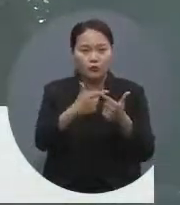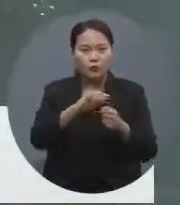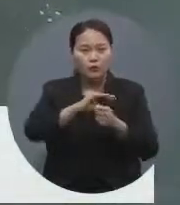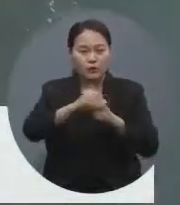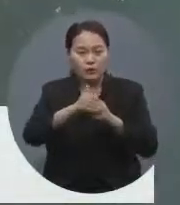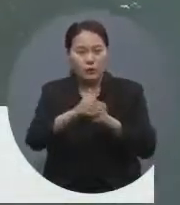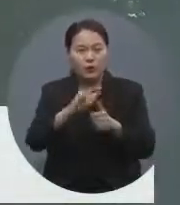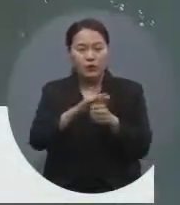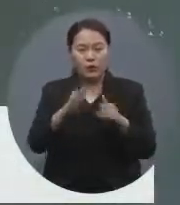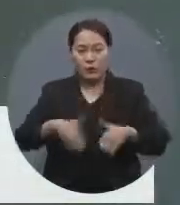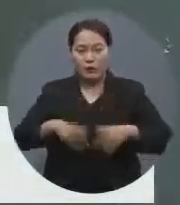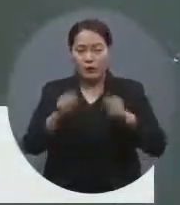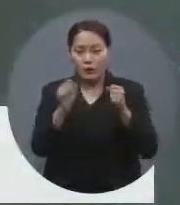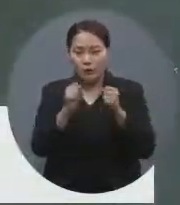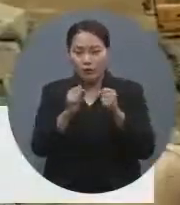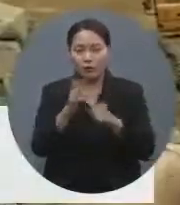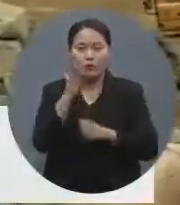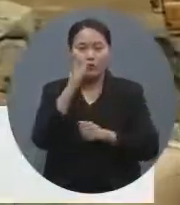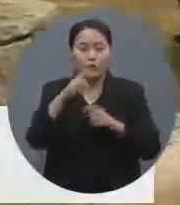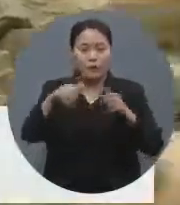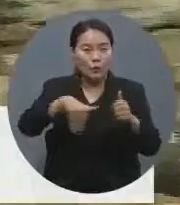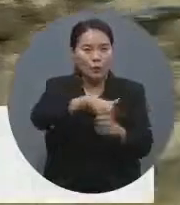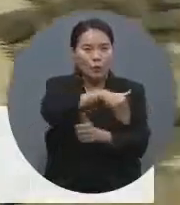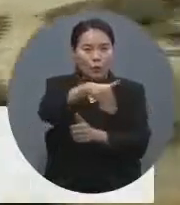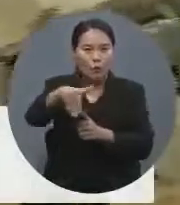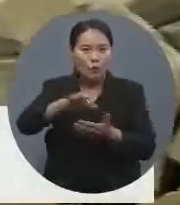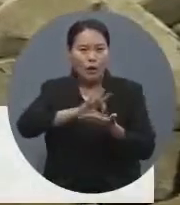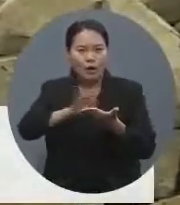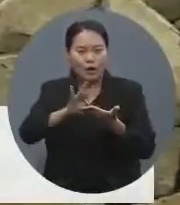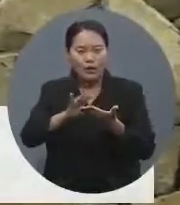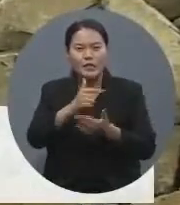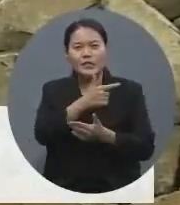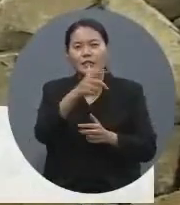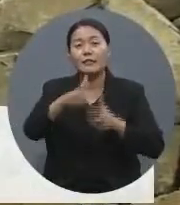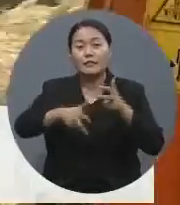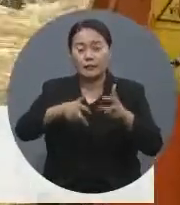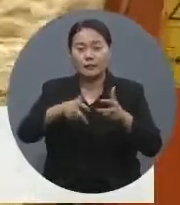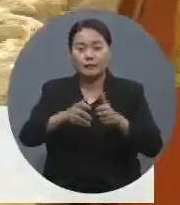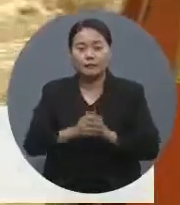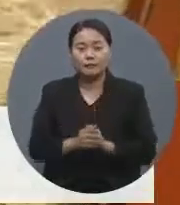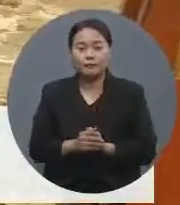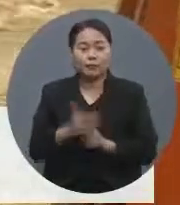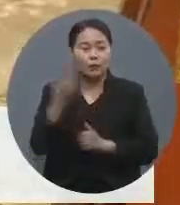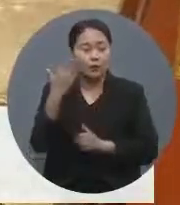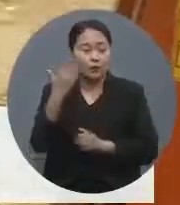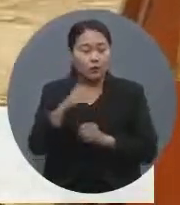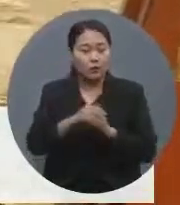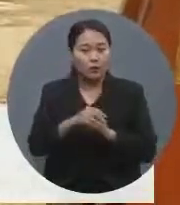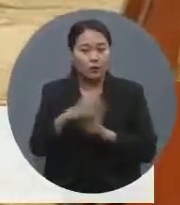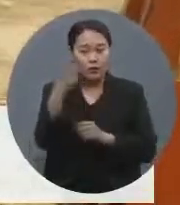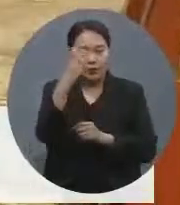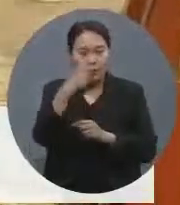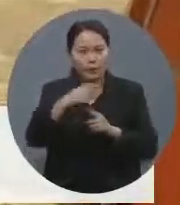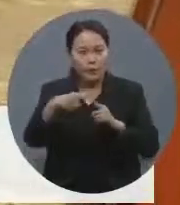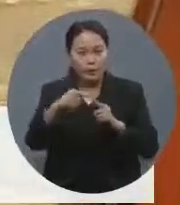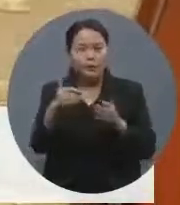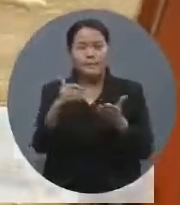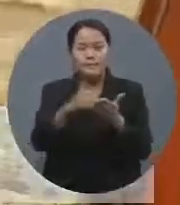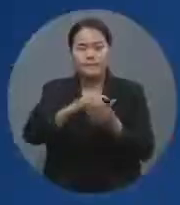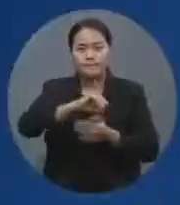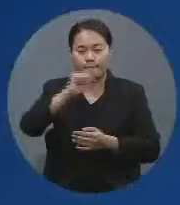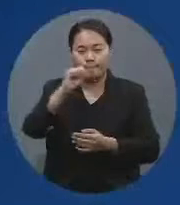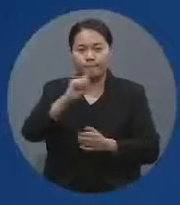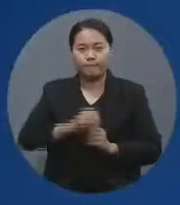대구, 경상남북도, 울산 등에 투입되는 대형 SOC 사업으로 최근 기재부 예비타당성 조사를